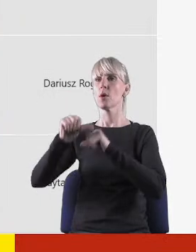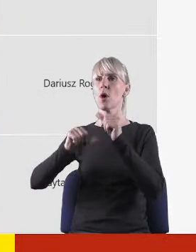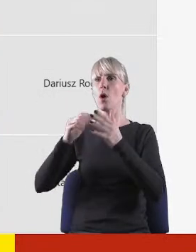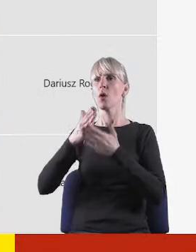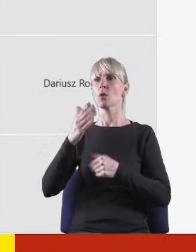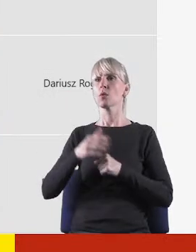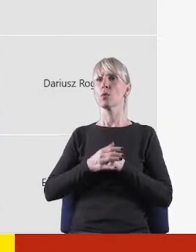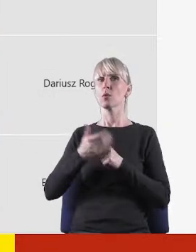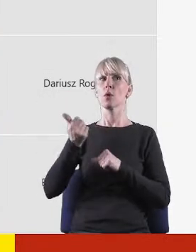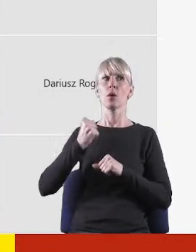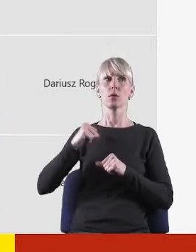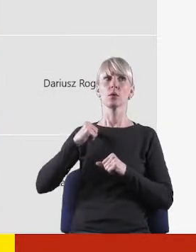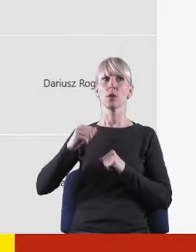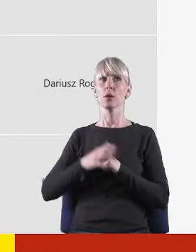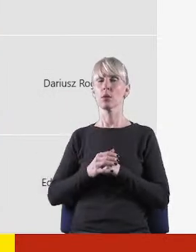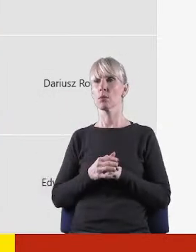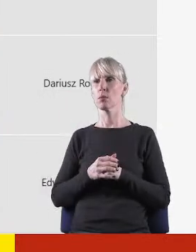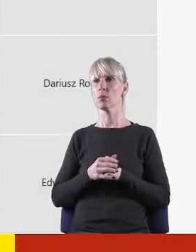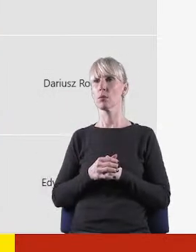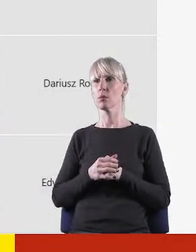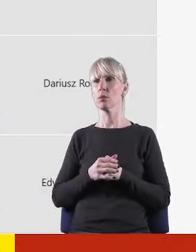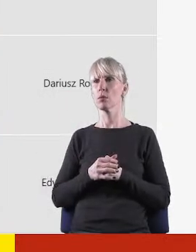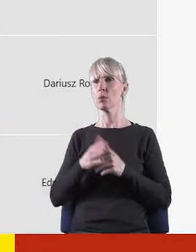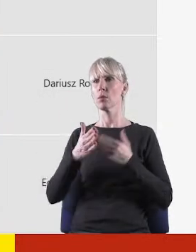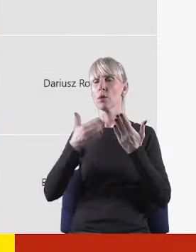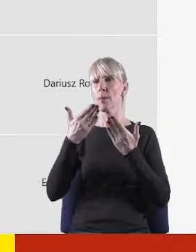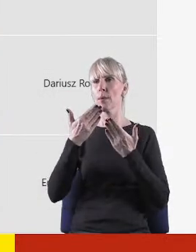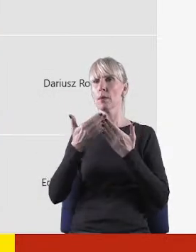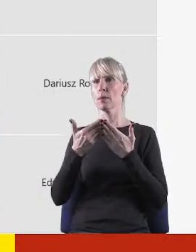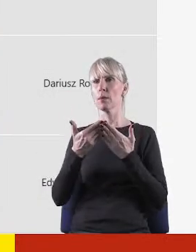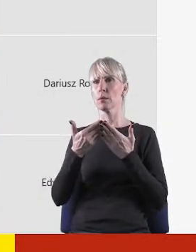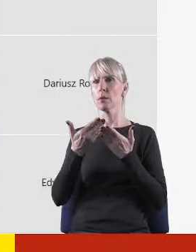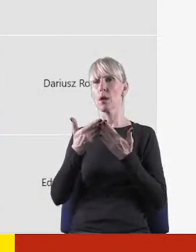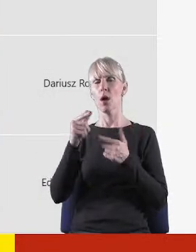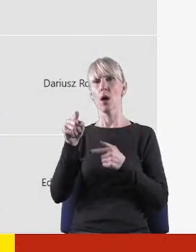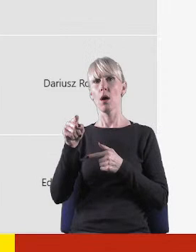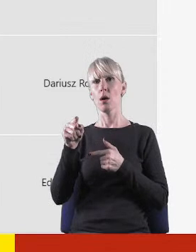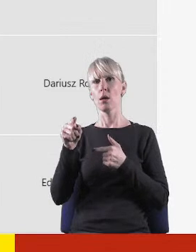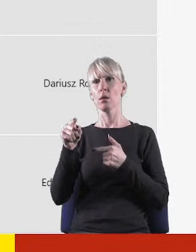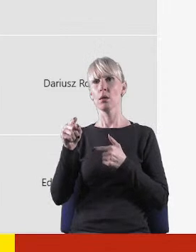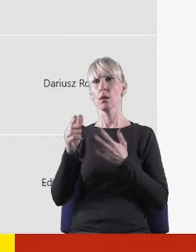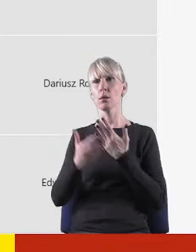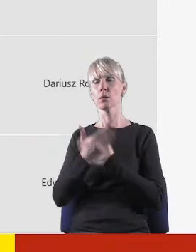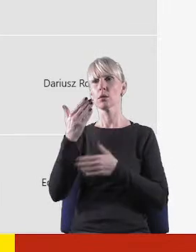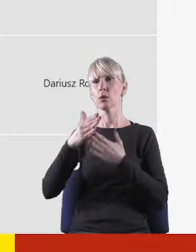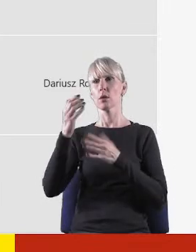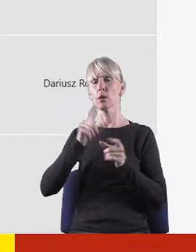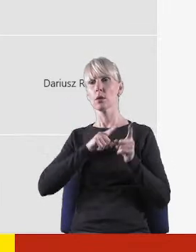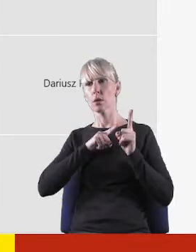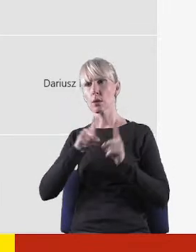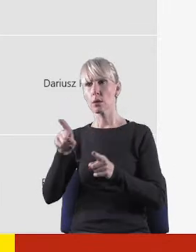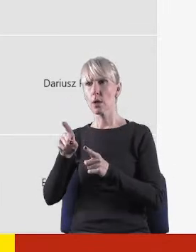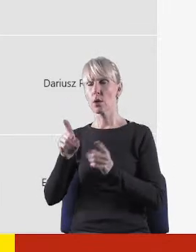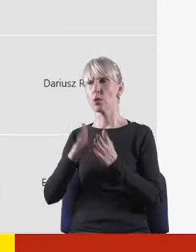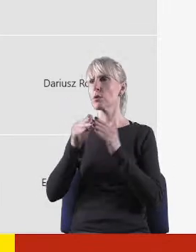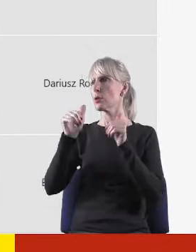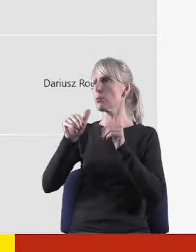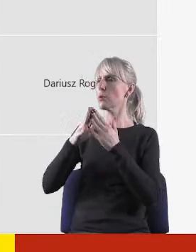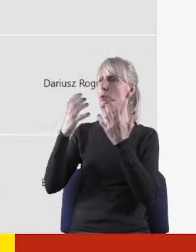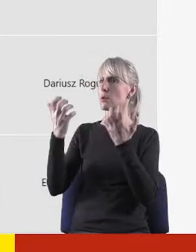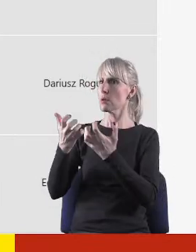narzekać na frekwencje na określonych kierunkach i na KKZ-ach, to